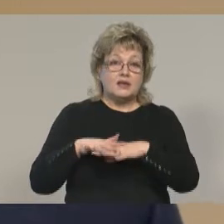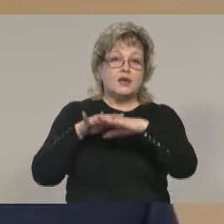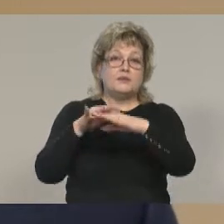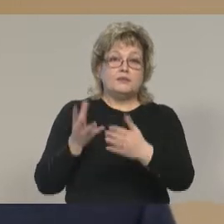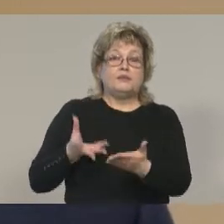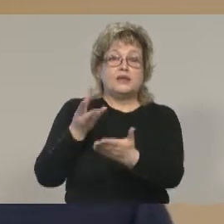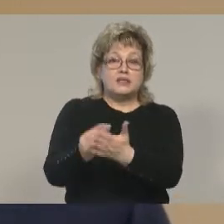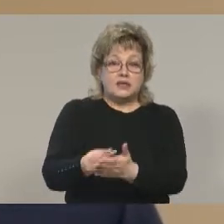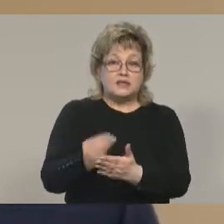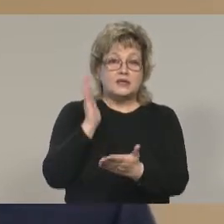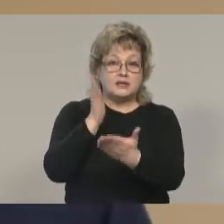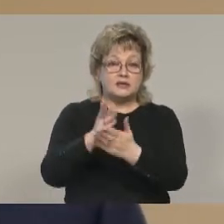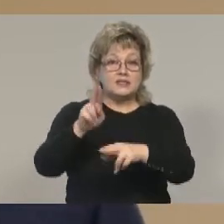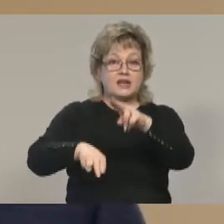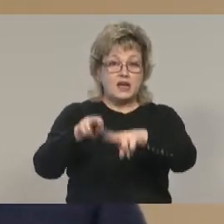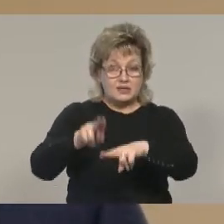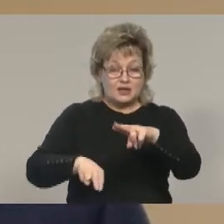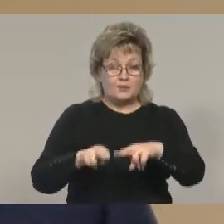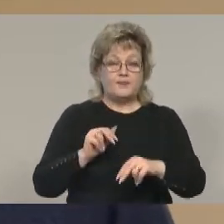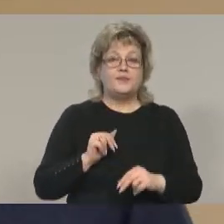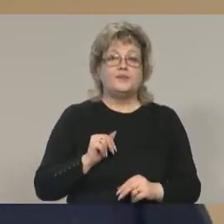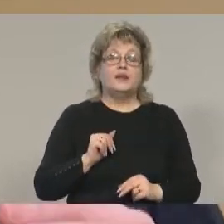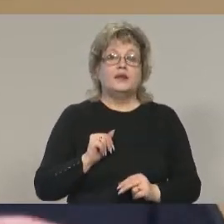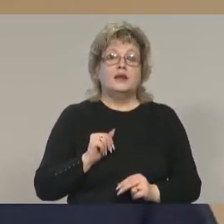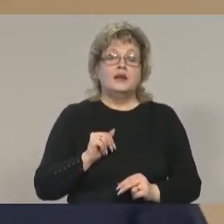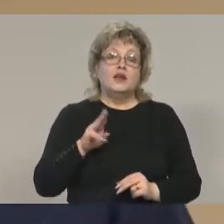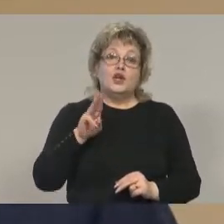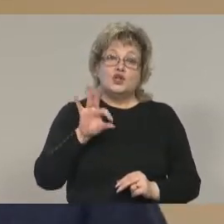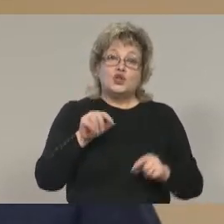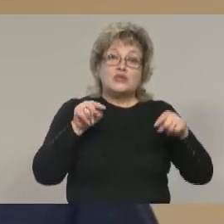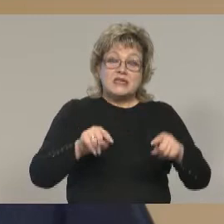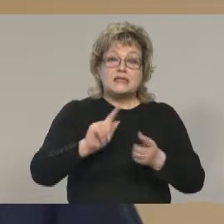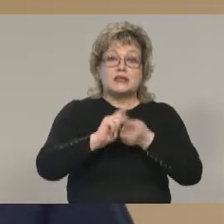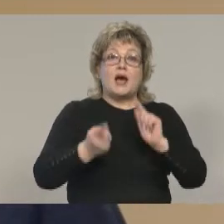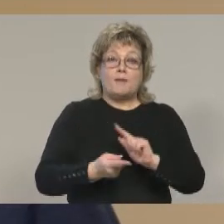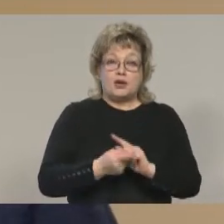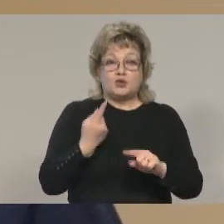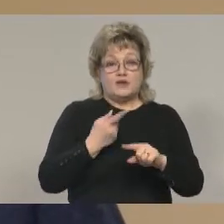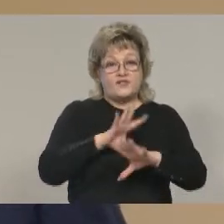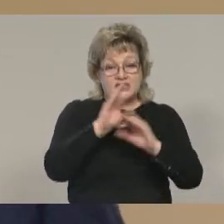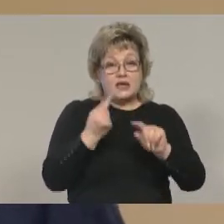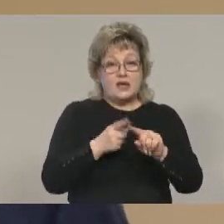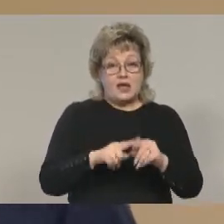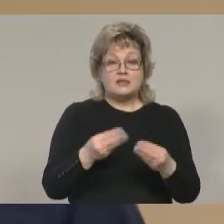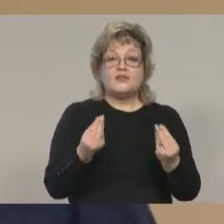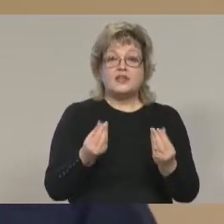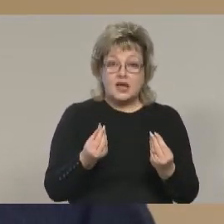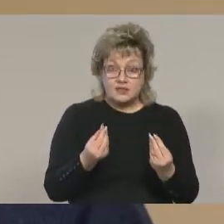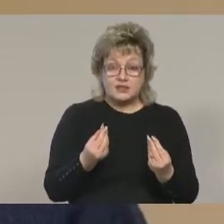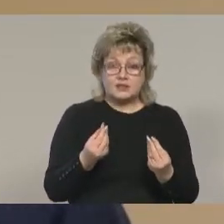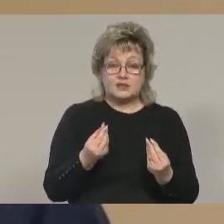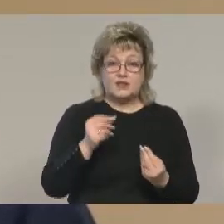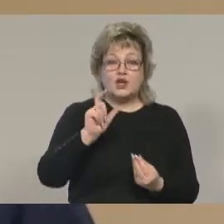застройщиков непосредственно к застройщику и к строителю, то здесь наоборот. Эти все финансы дольщиков